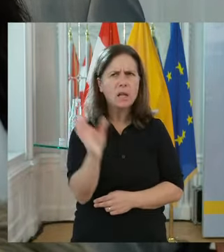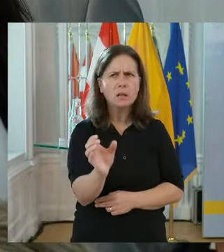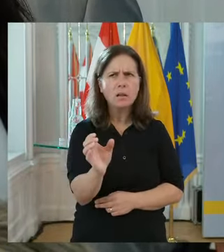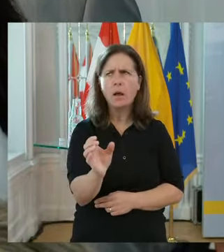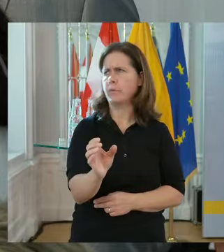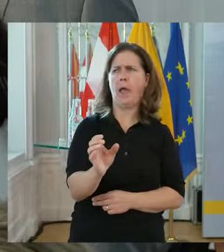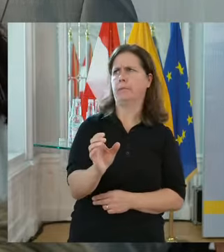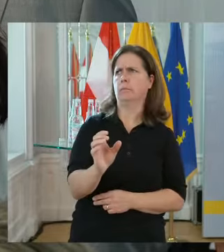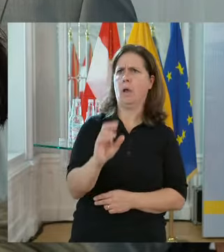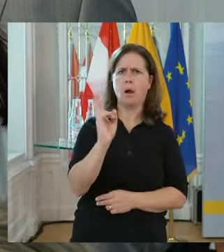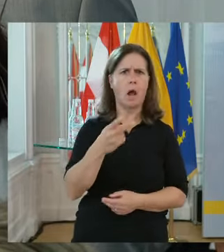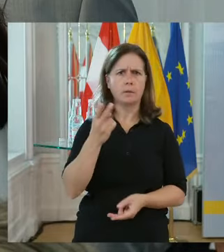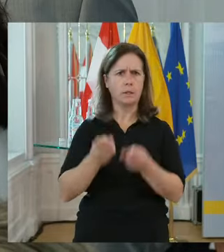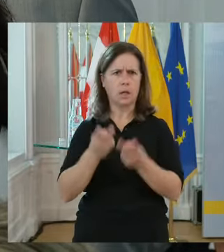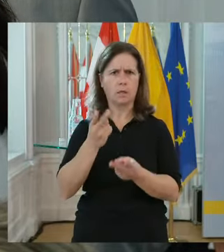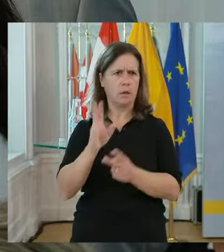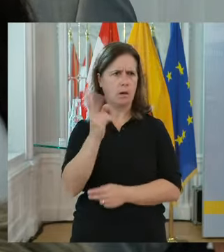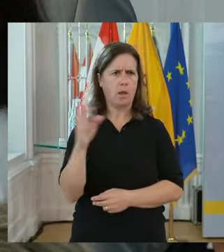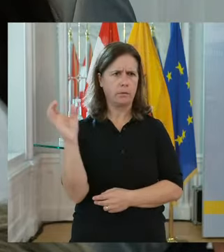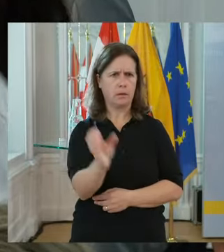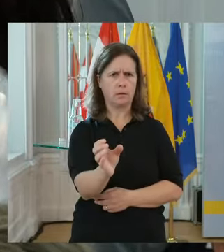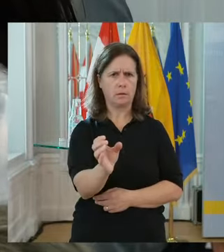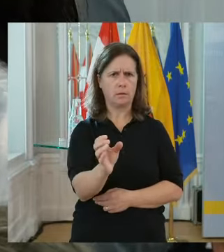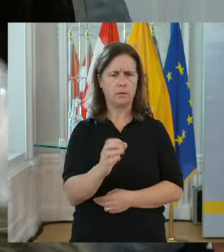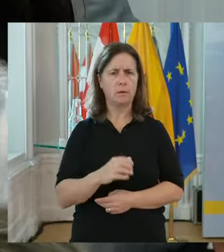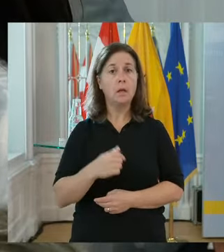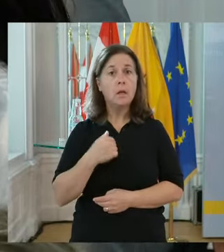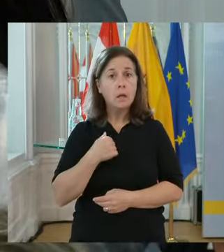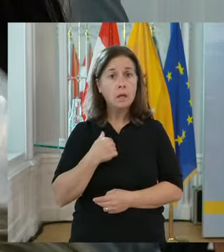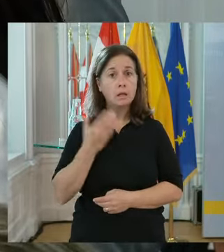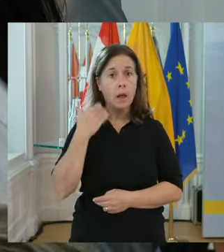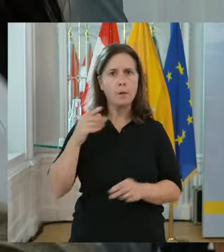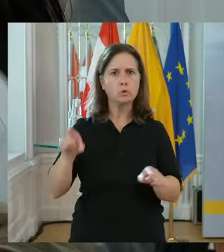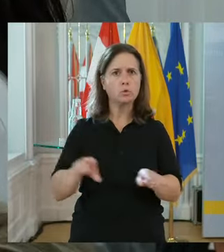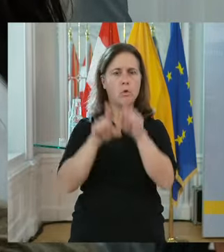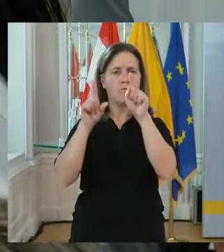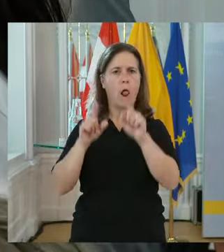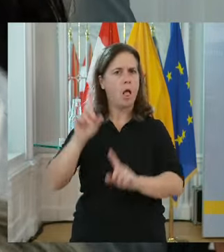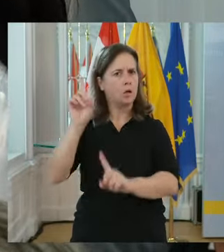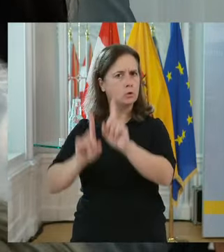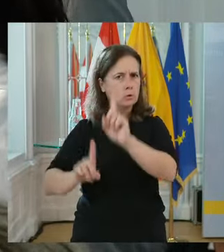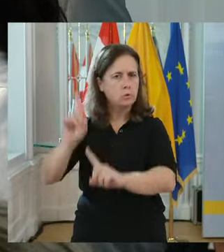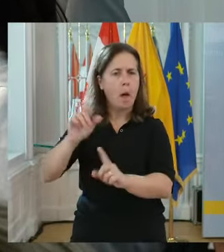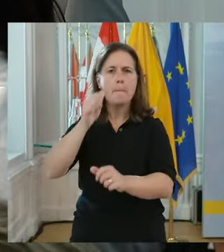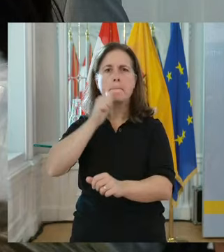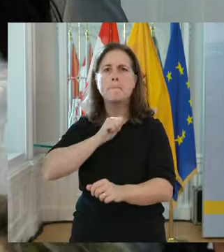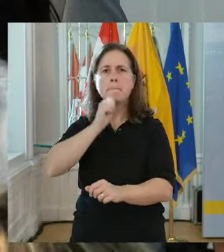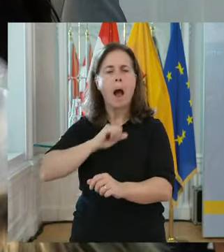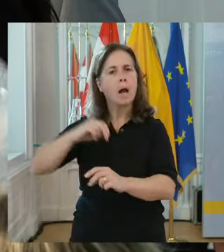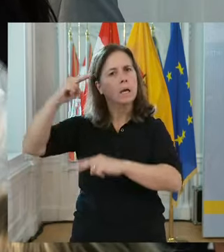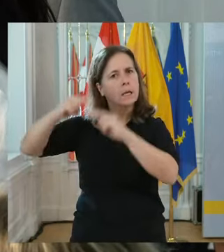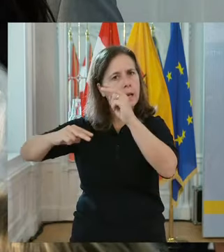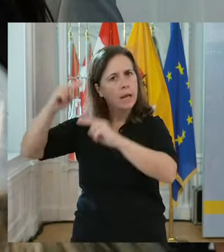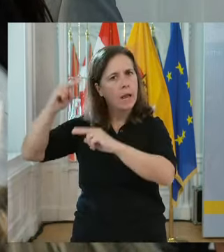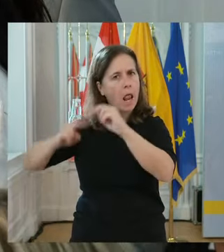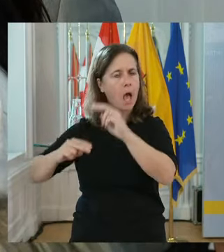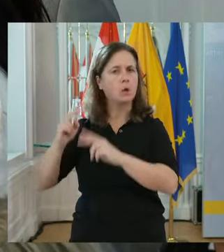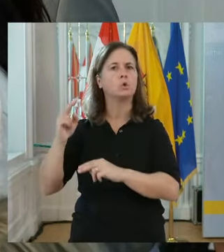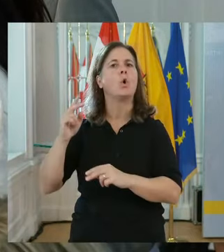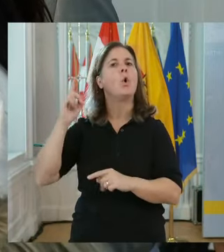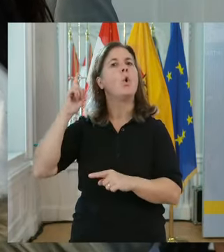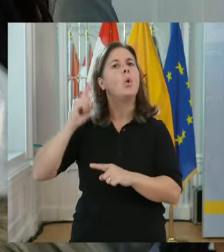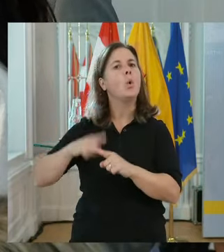na, die kann nicht Richterin werden. Ich habe sie zufällig beim Spazierengehen im Park kennengelernt und